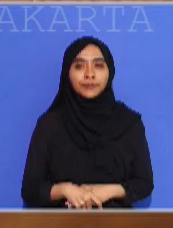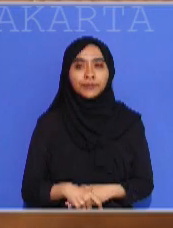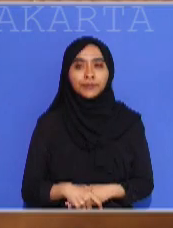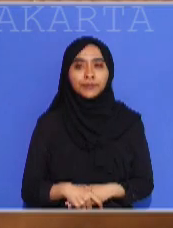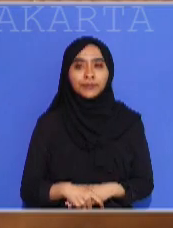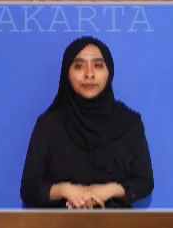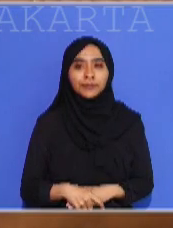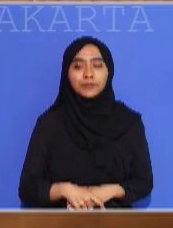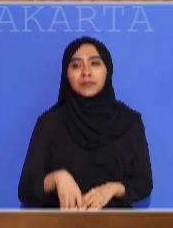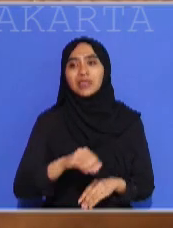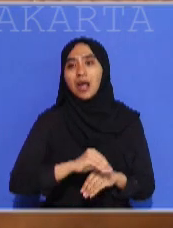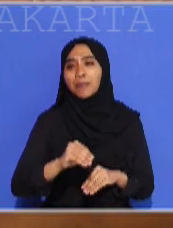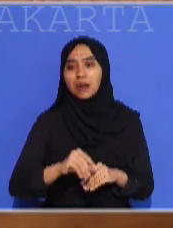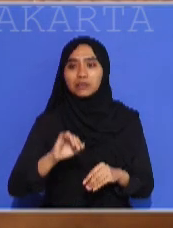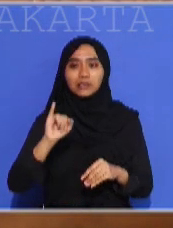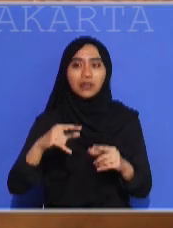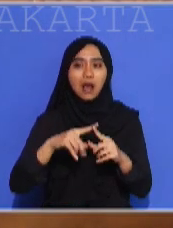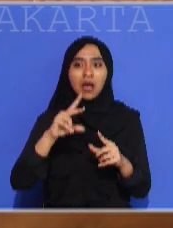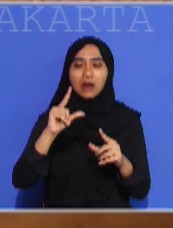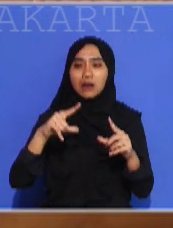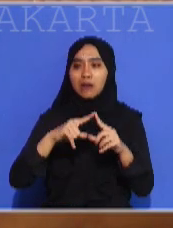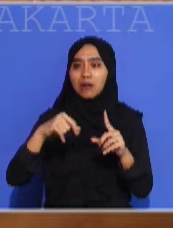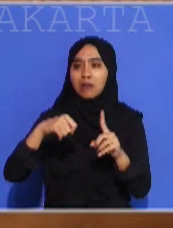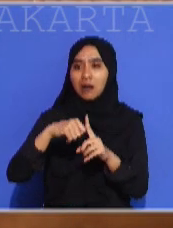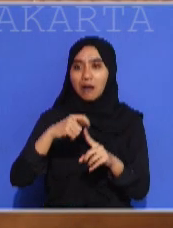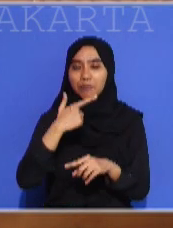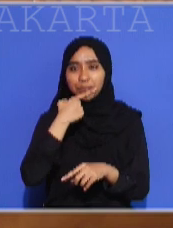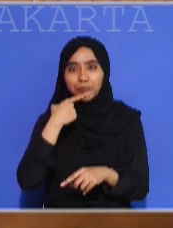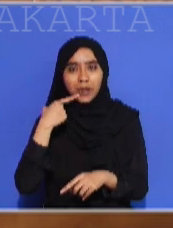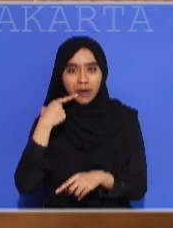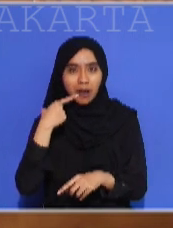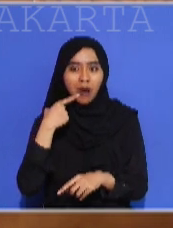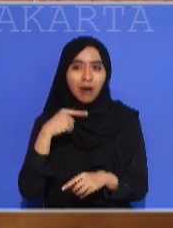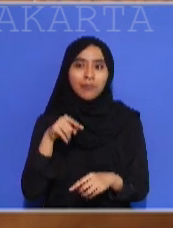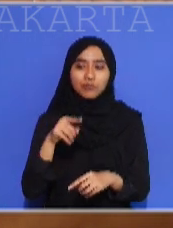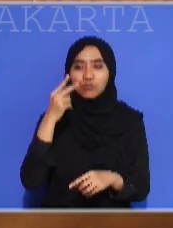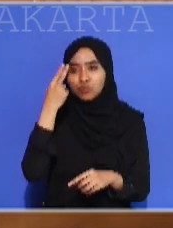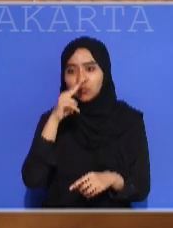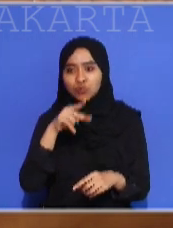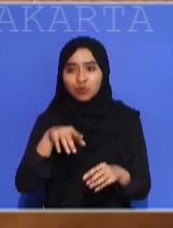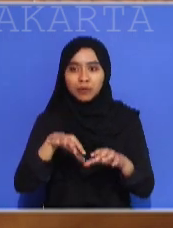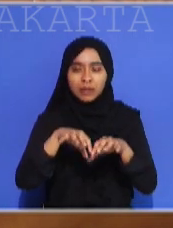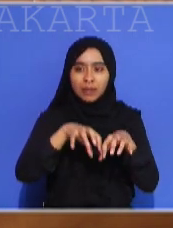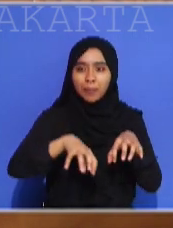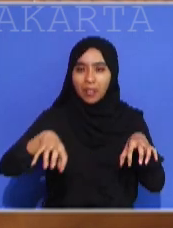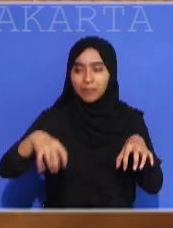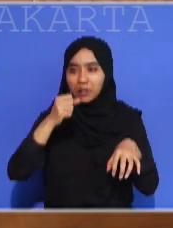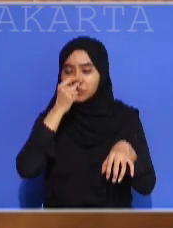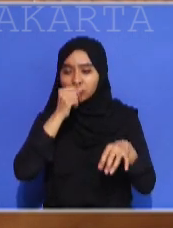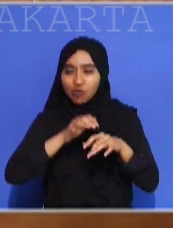taneman jarak abrit kathahkathahipun Ugi namung dipadosaken taneman kangge ijem-ijem laladan kamestunipun